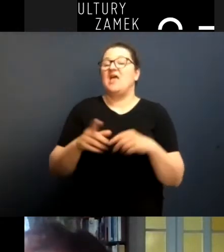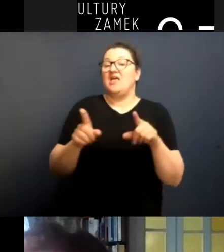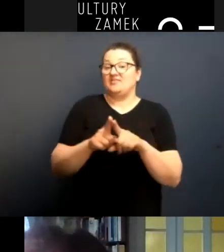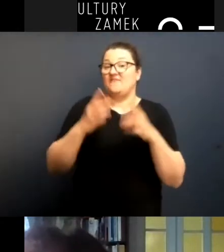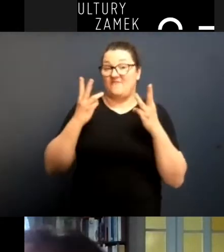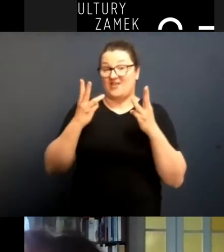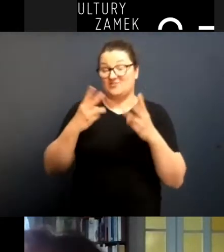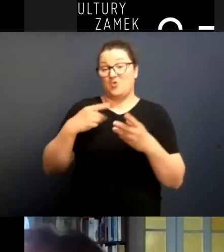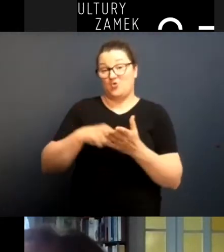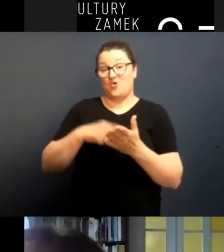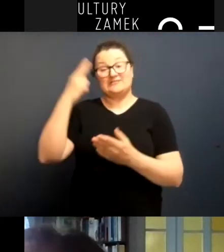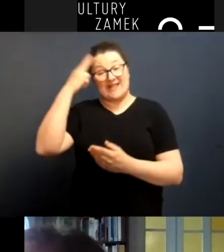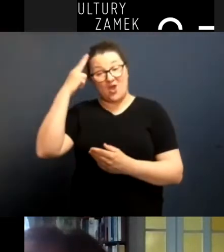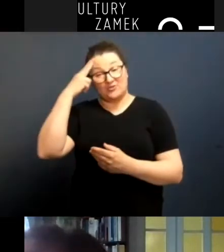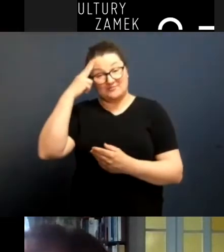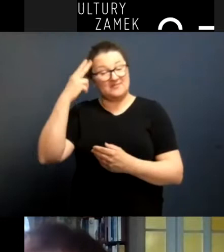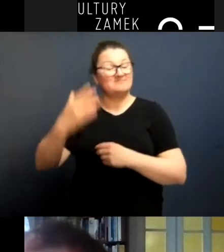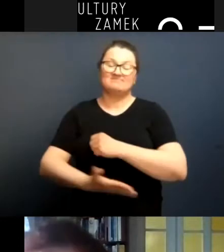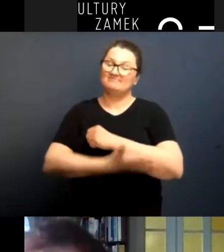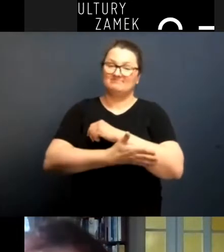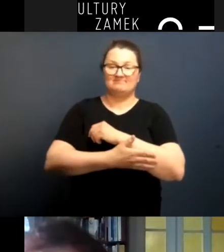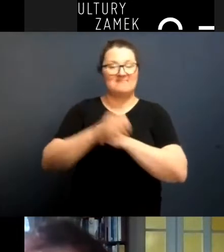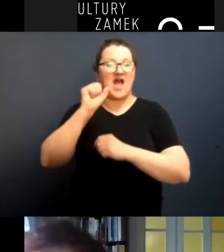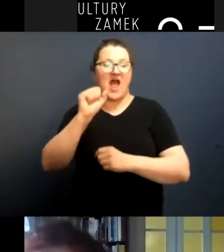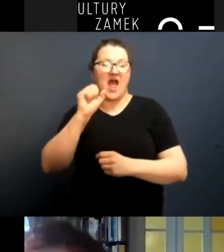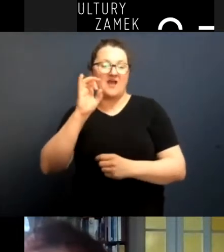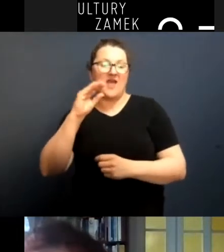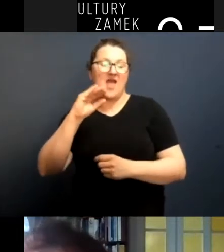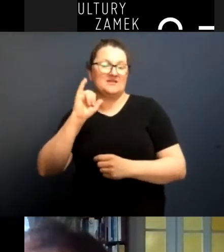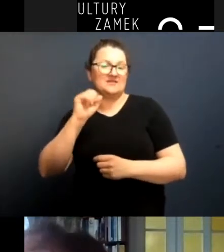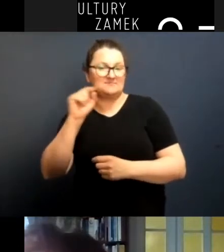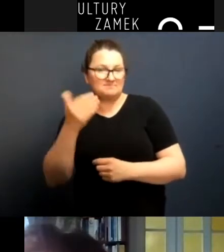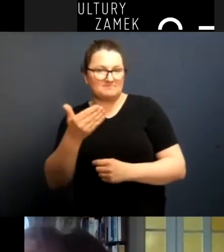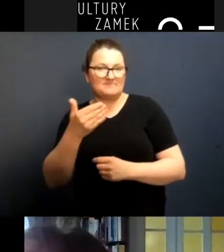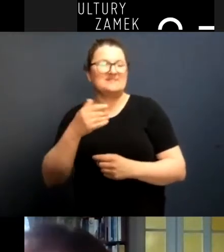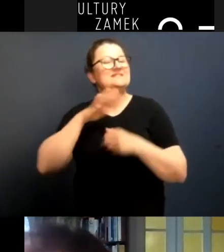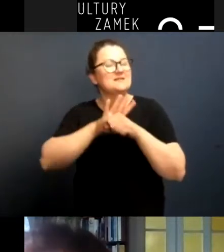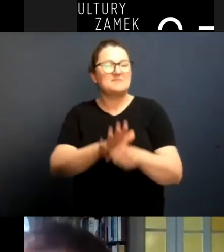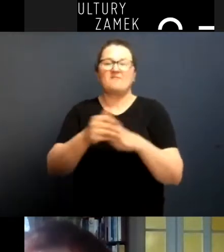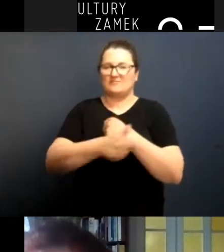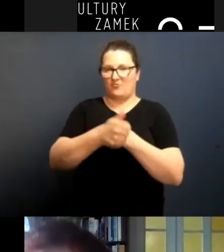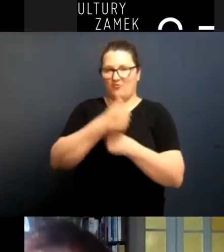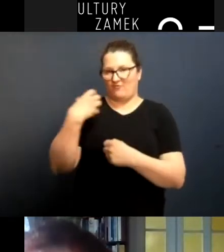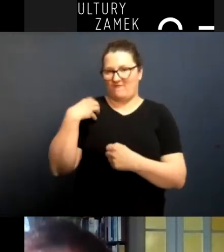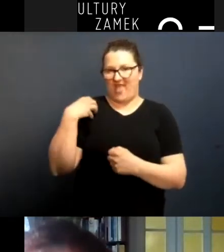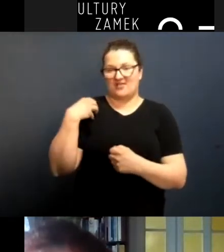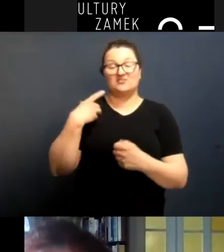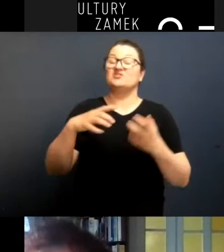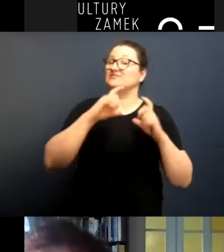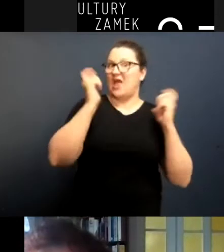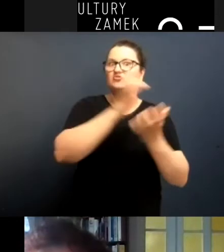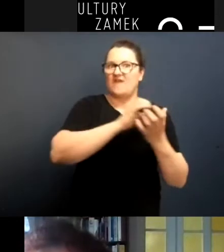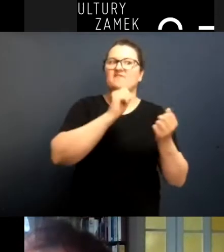co trzeba podkreślić, tego typu stereotypy są podłożem egzizmu, dyskryminacji ze względu na wiek,